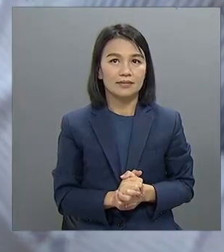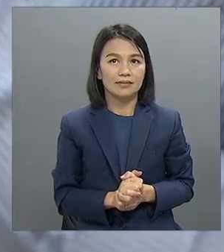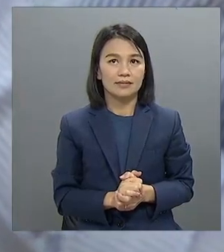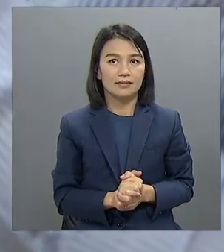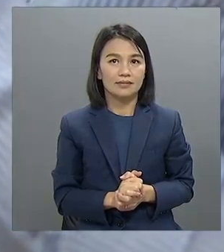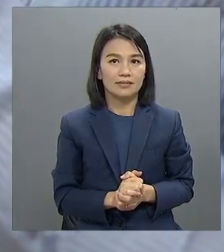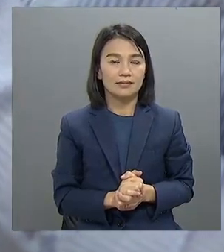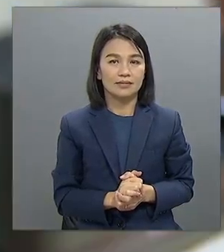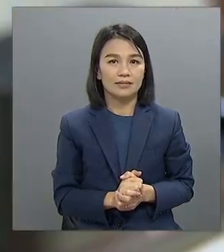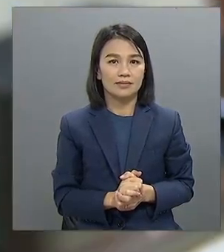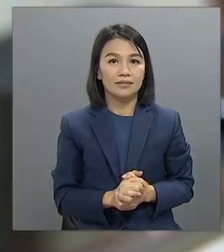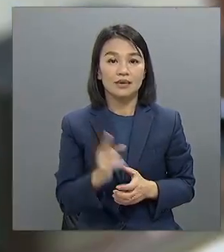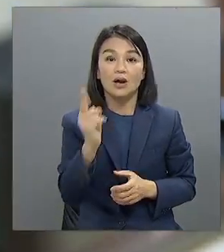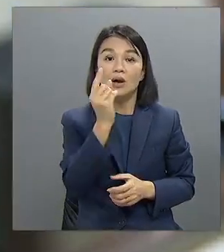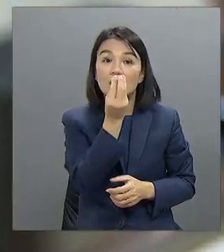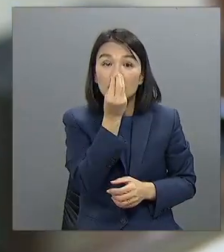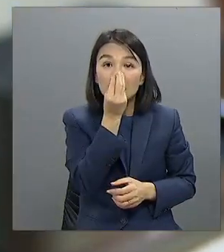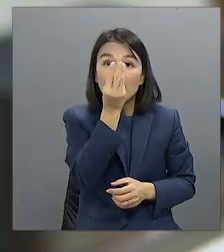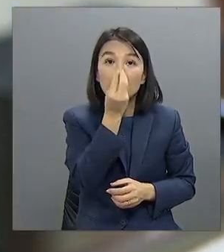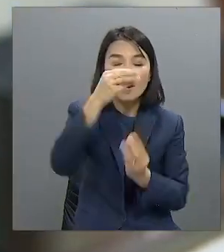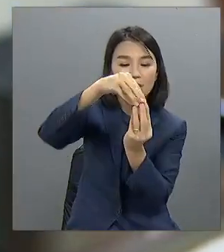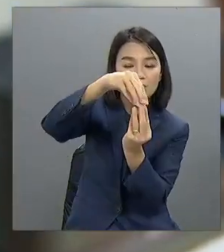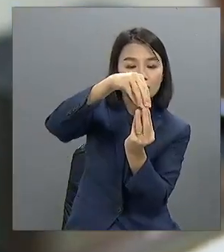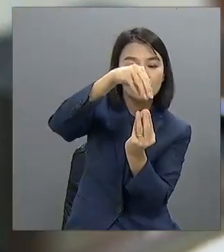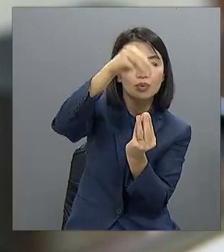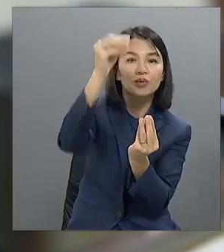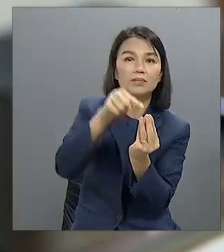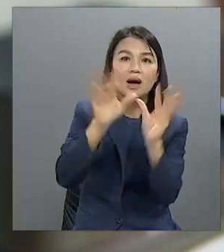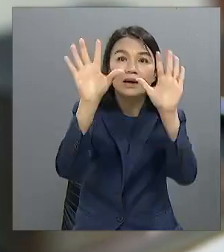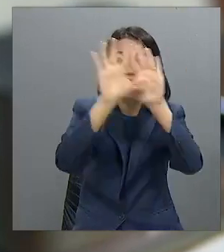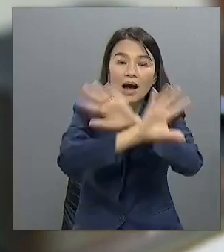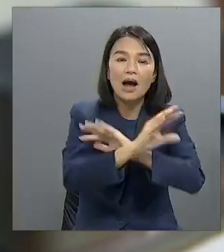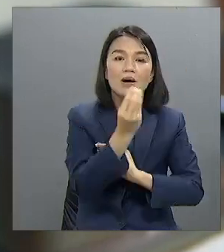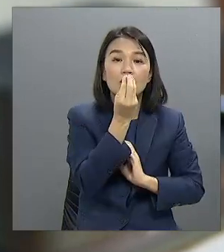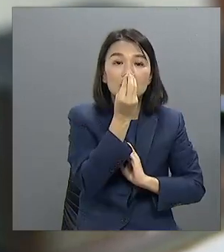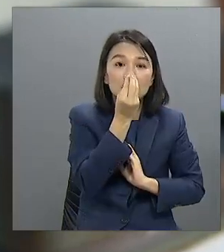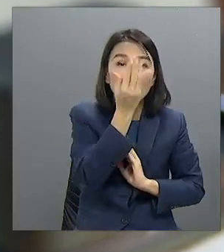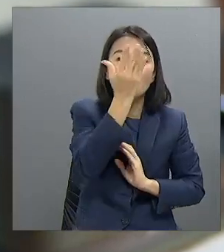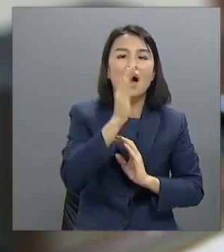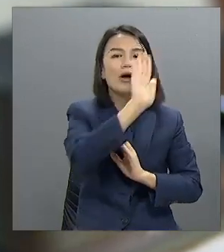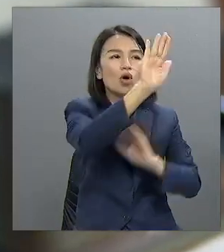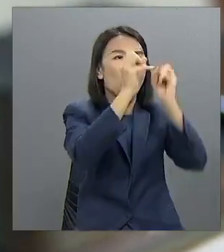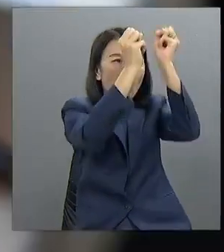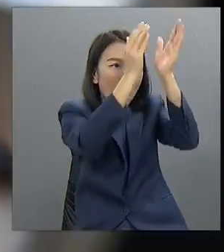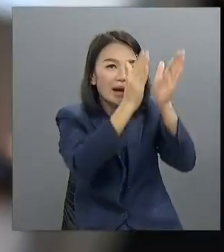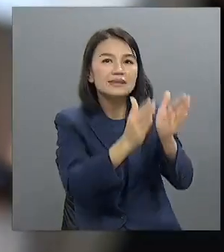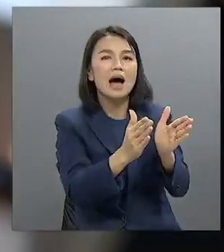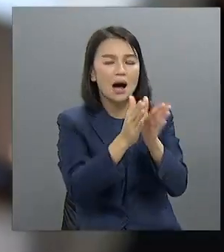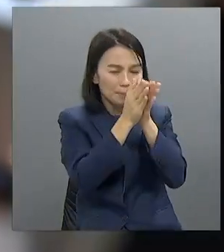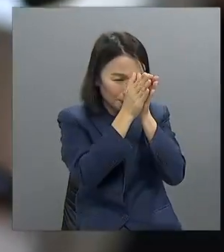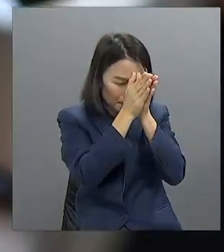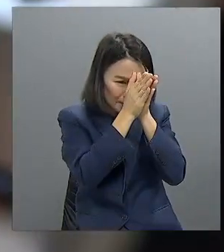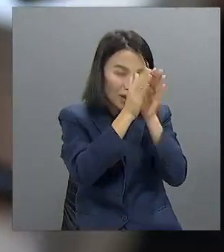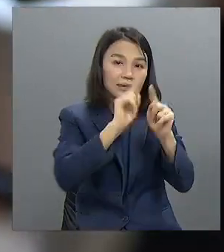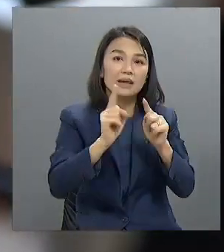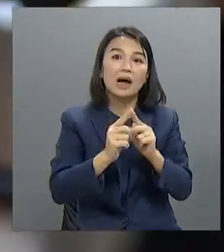ดอกจำปาเนี่ยถ้าพูดไปเนี่ยก็เปรียบเสมือนดอกไม้ชั้นสูงดอกไม้ครูเลยก็ว่าได้นะคะเพราะว่าดูจากอะไรดู